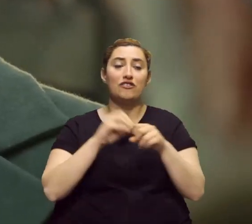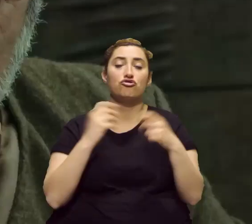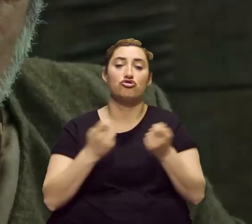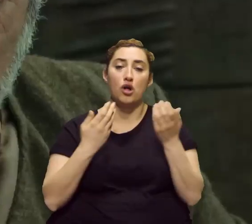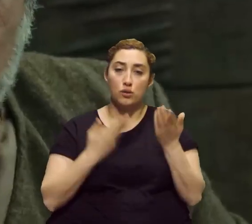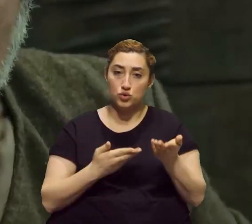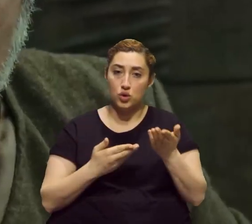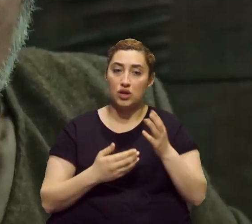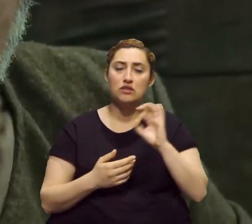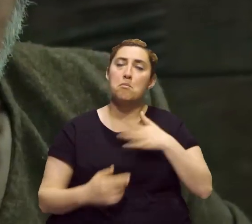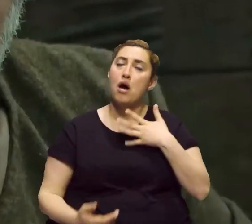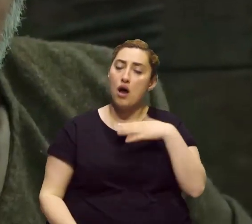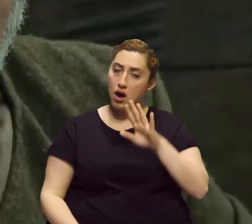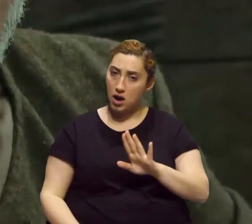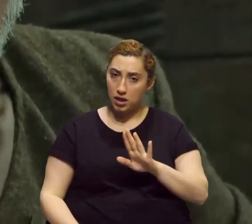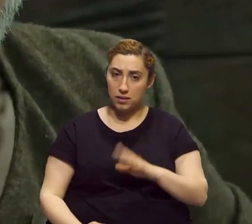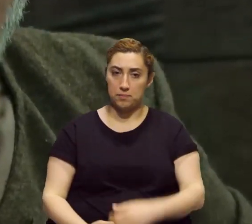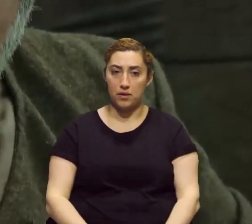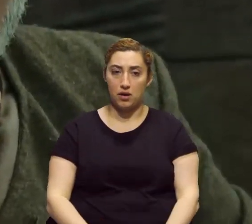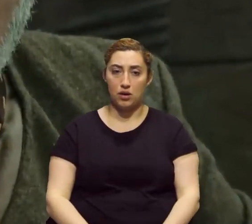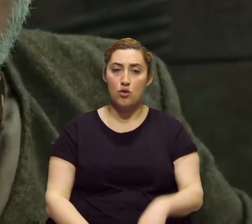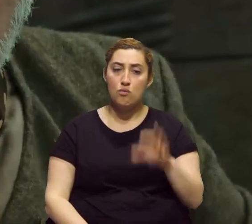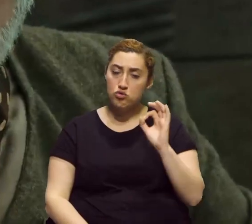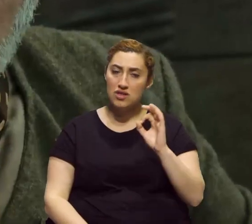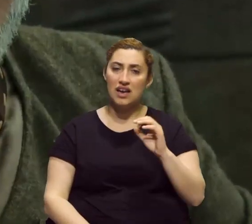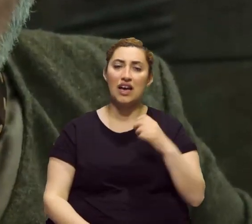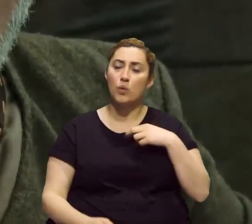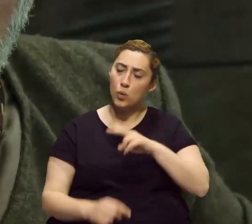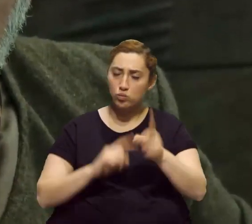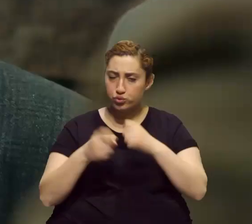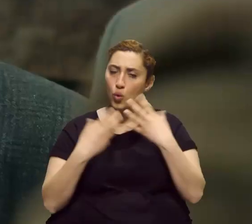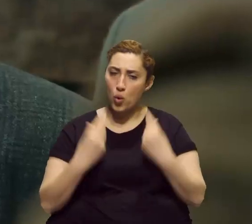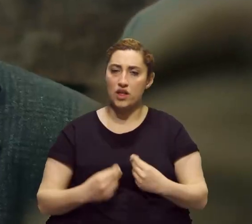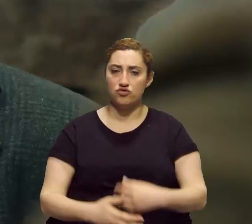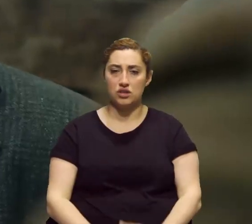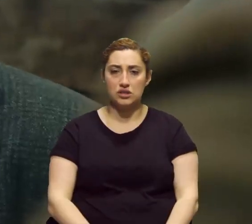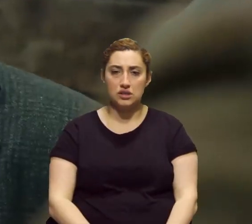emrindedir. Hiç merak etmeyin. Mutlaka izini buluruz.